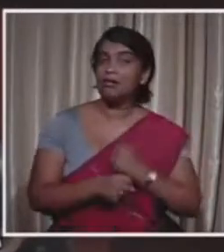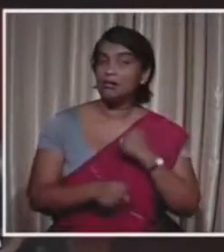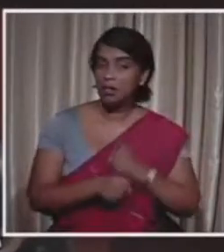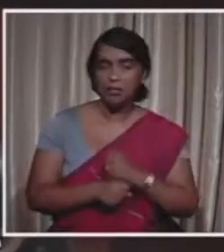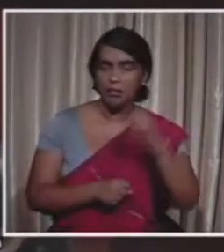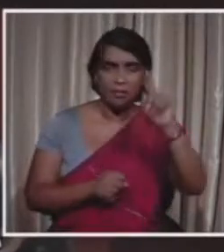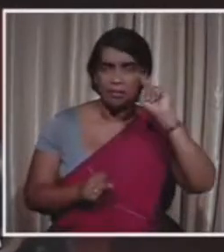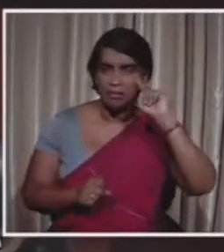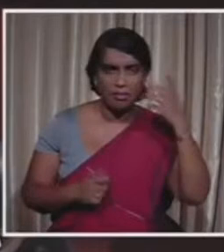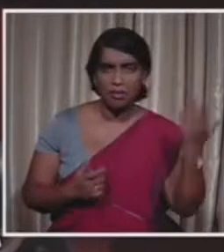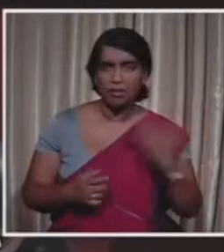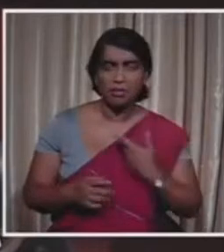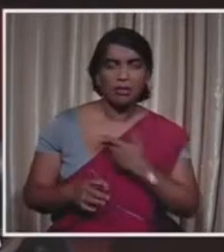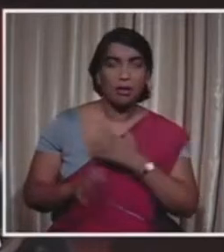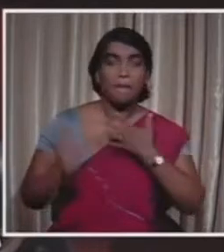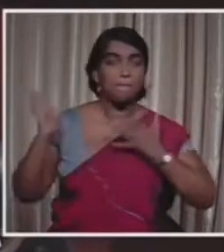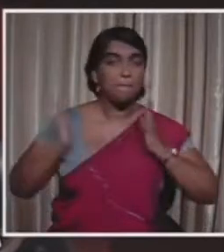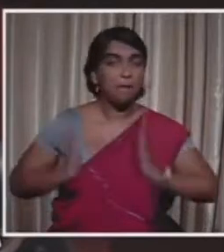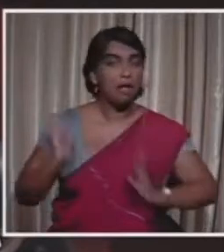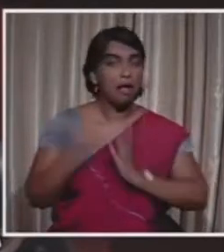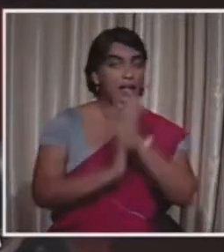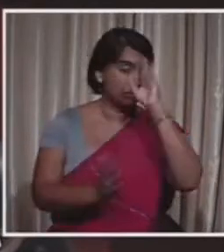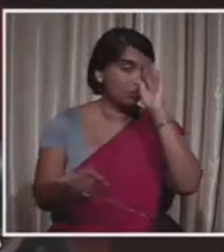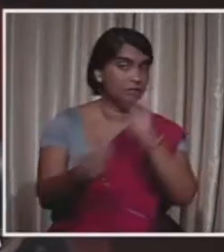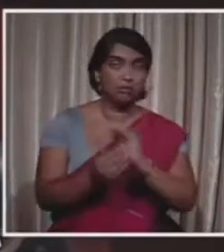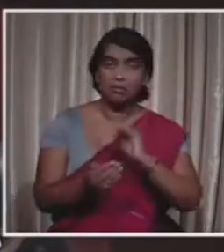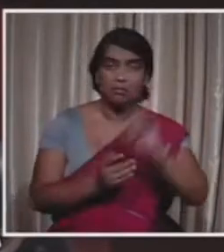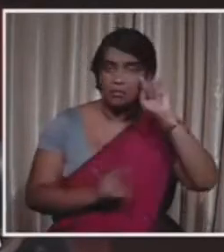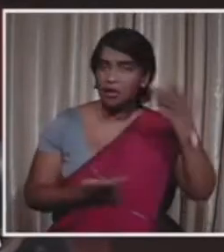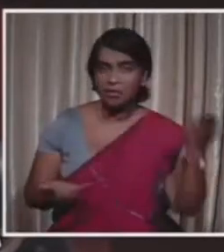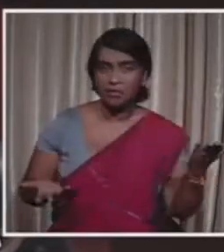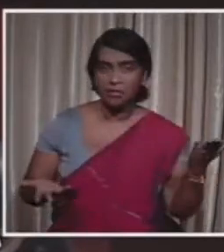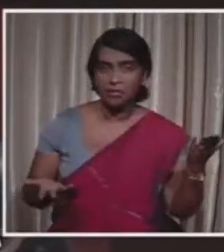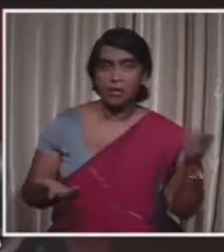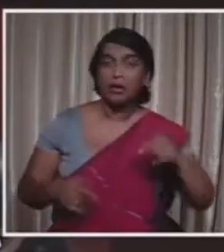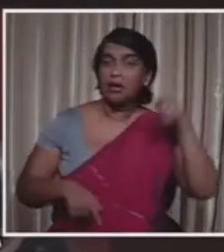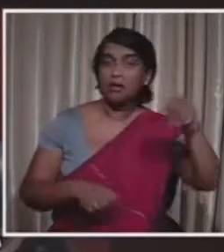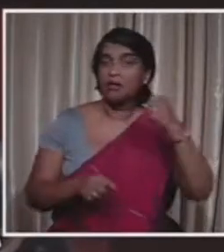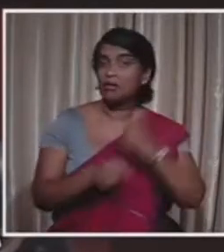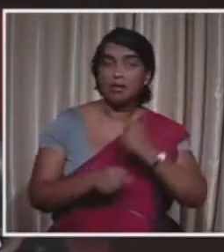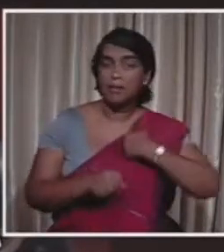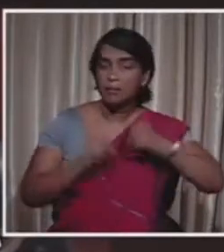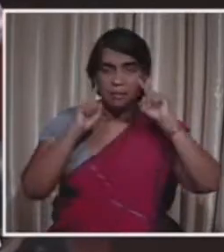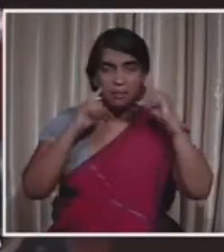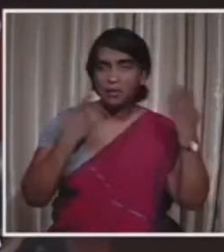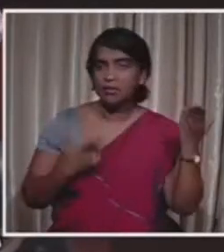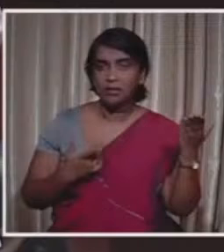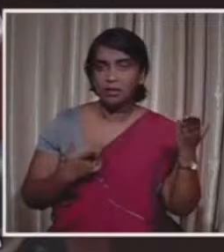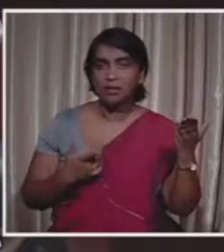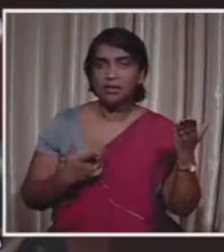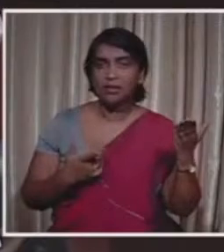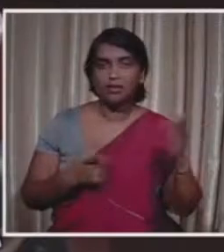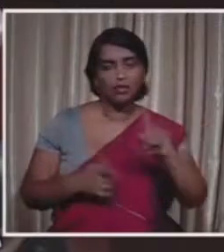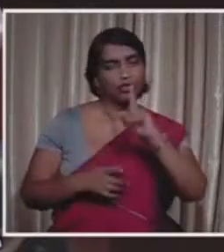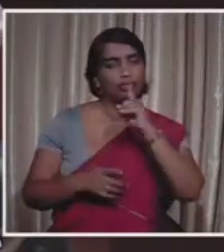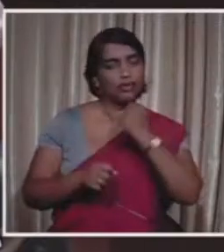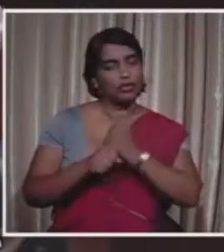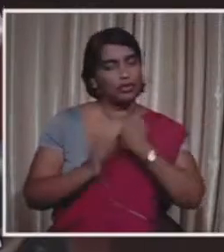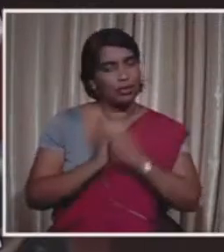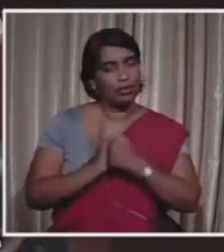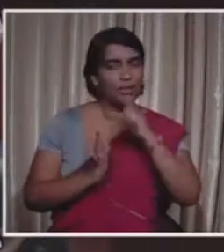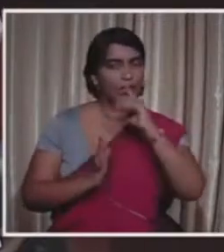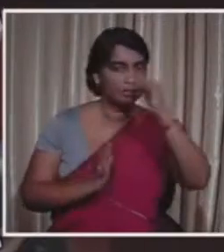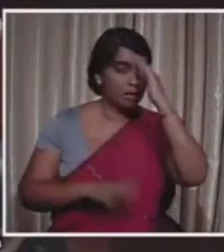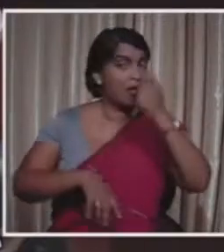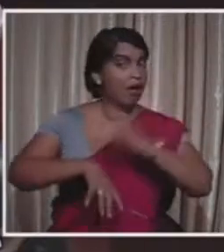නැද්ද මානව ඓතිහාසිකම් රකින්න ඕනේ කියලා මේ ආණ්ඩුව දන්නේ නැද්ද නෑ ගරු කතානායකතුමනි